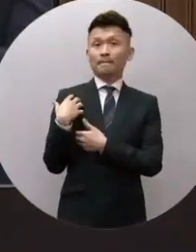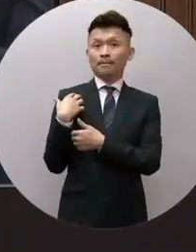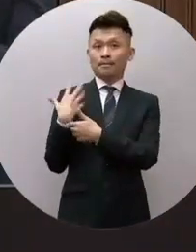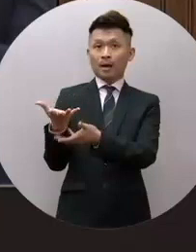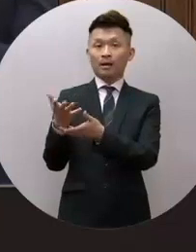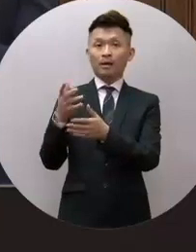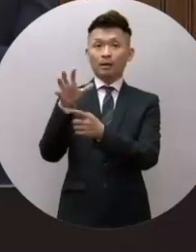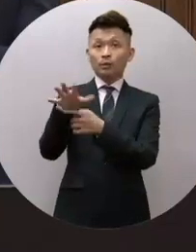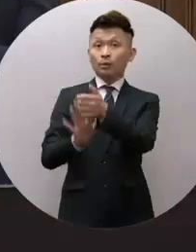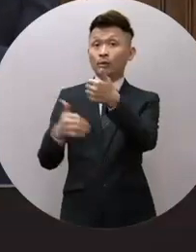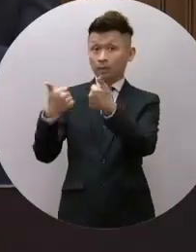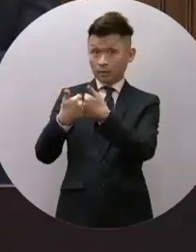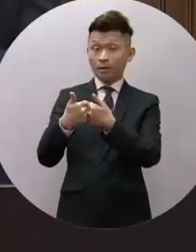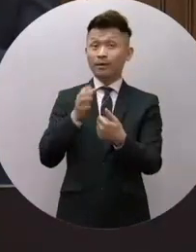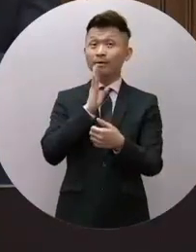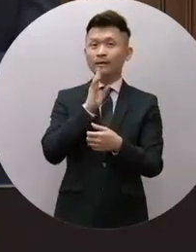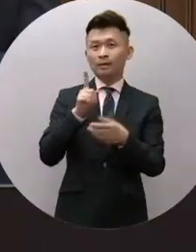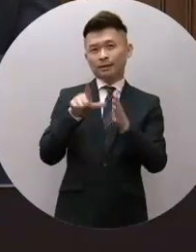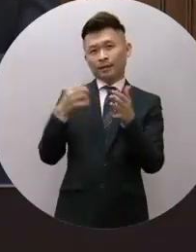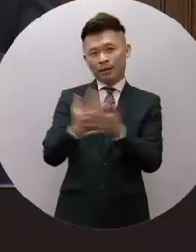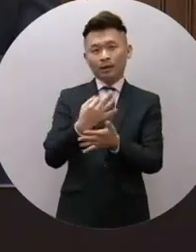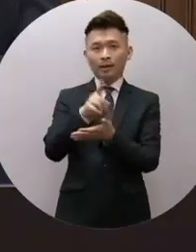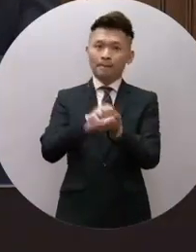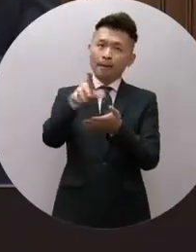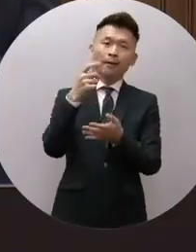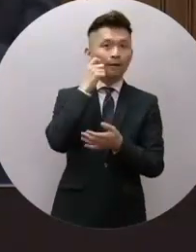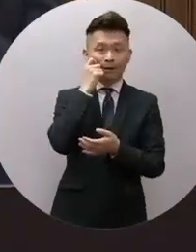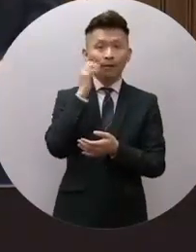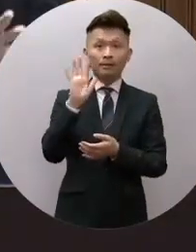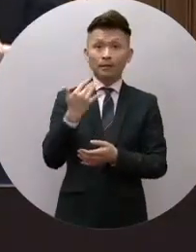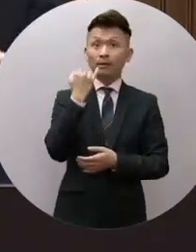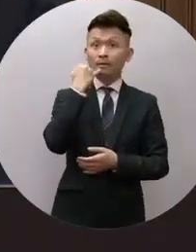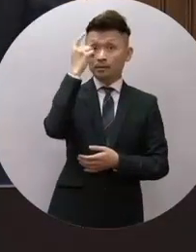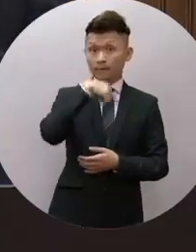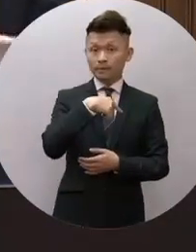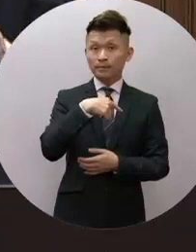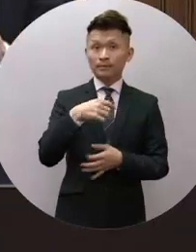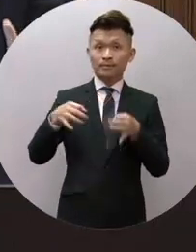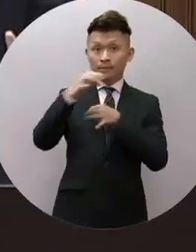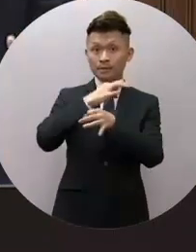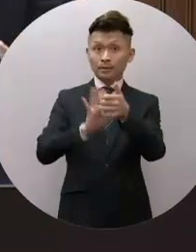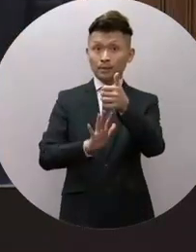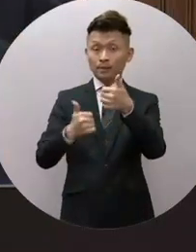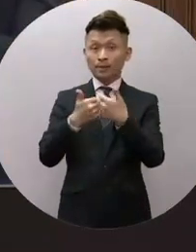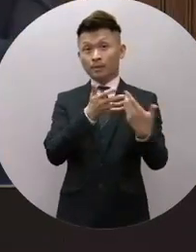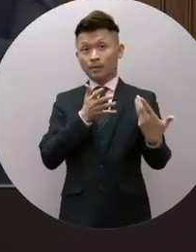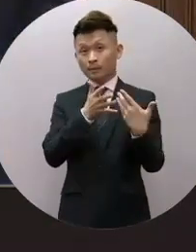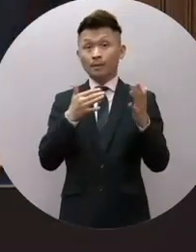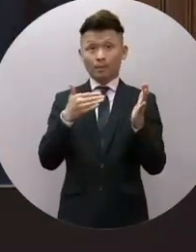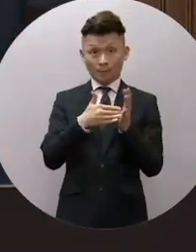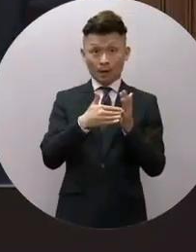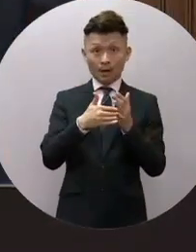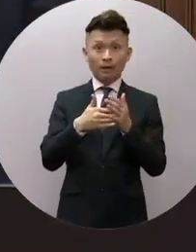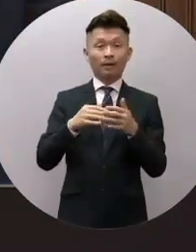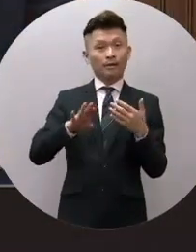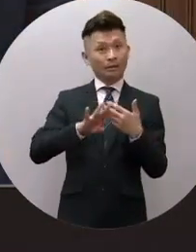农委会这边，因为时间的关系，如果可能您没有时间报告，但是可不可以请你在我们经济委员质询完之后，你找个时